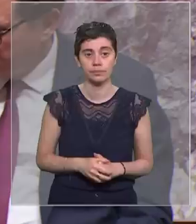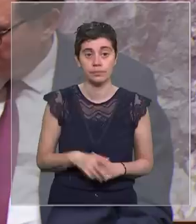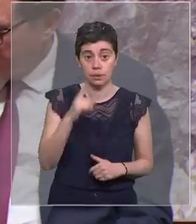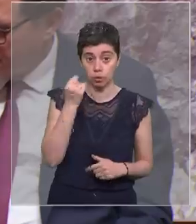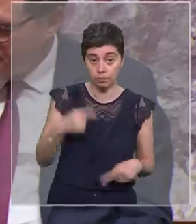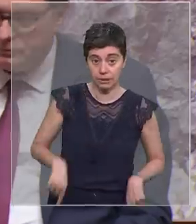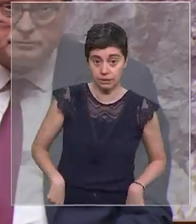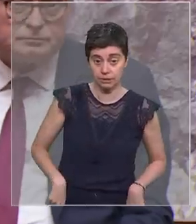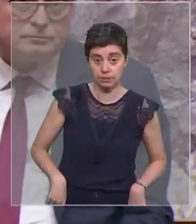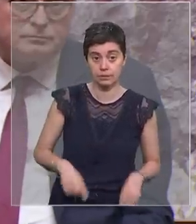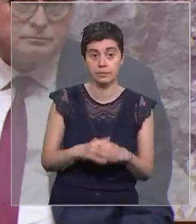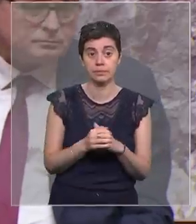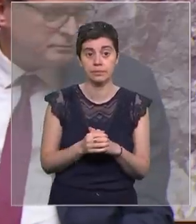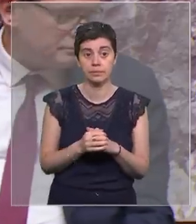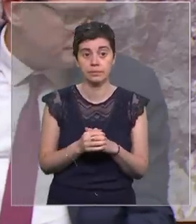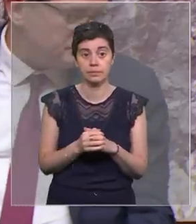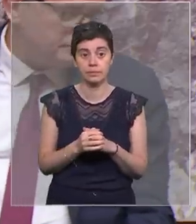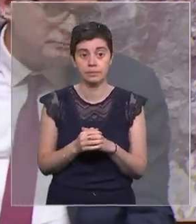Monsieur le ministre.